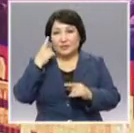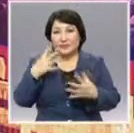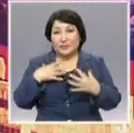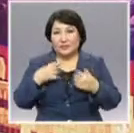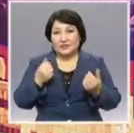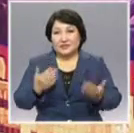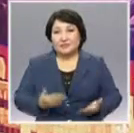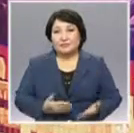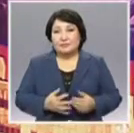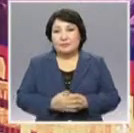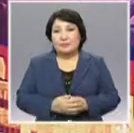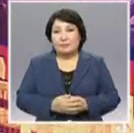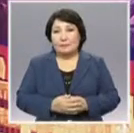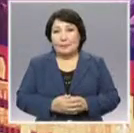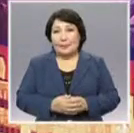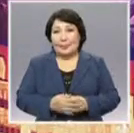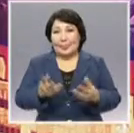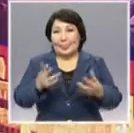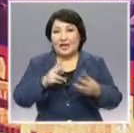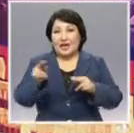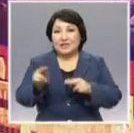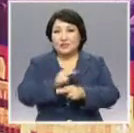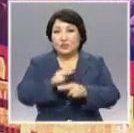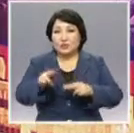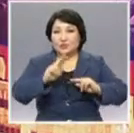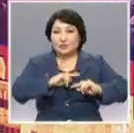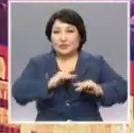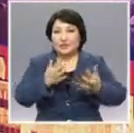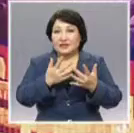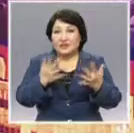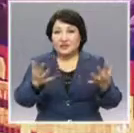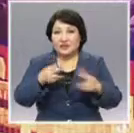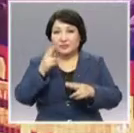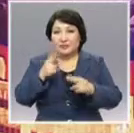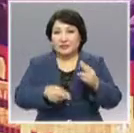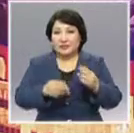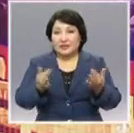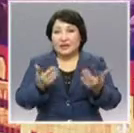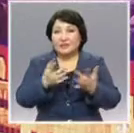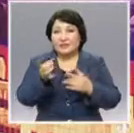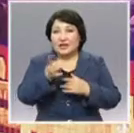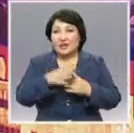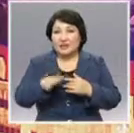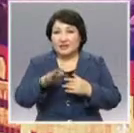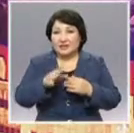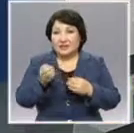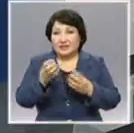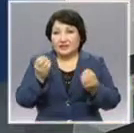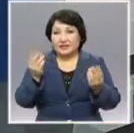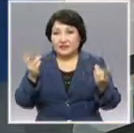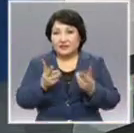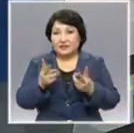жөндеу жұмыстары қаншалықты бітті, толыққанды, қанша аймақ бар әлі де бітіретін? Қазіргі уақытта енді